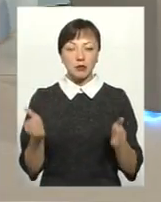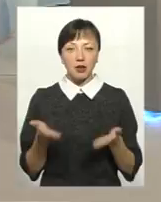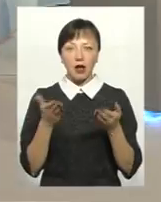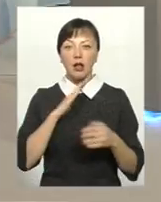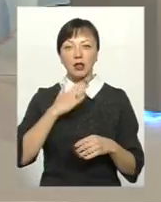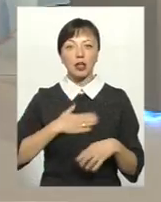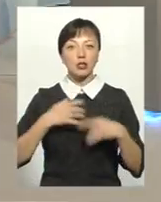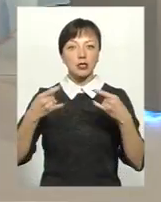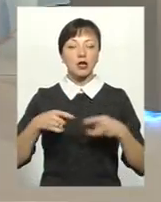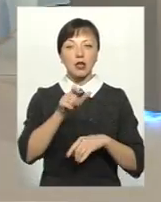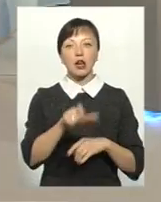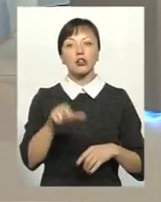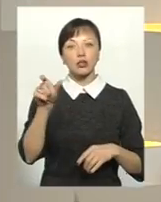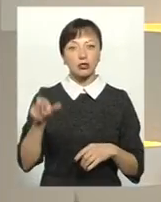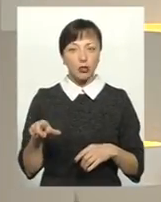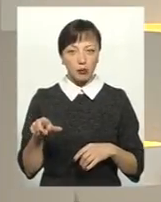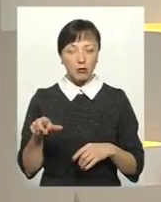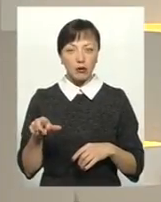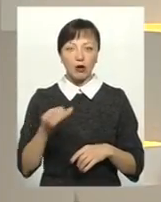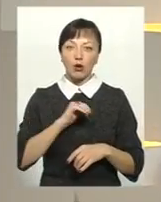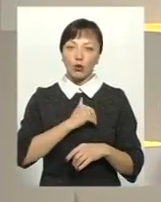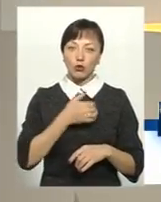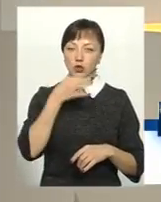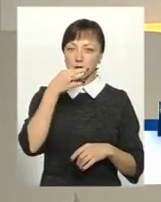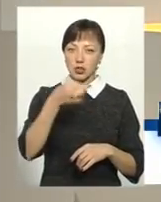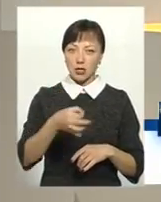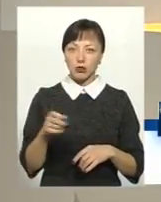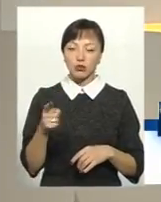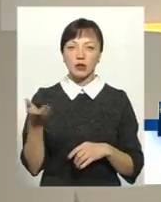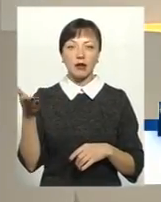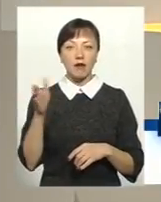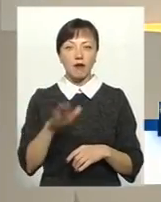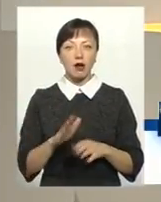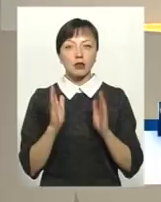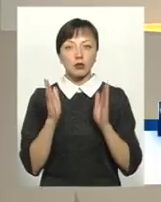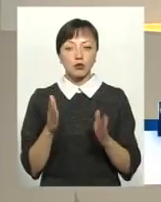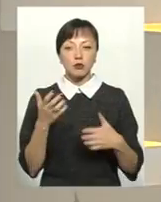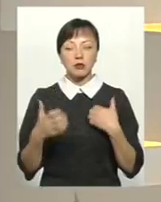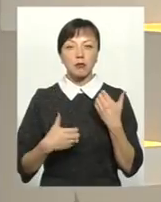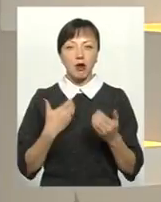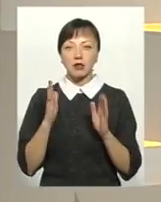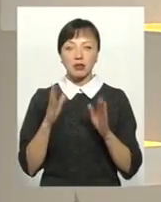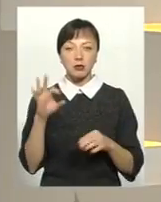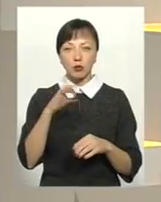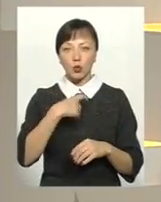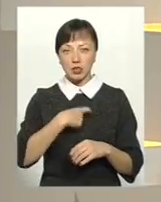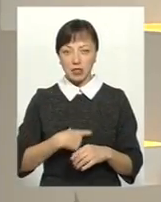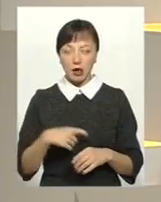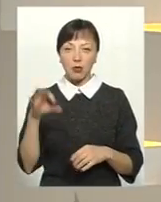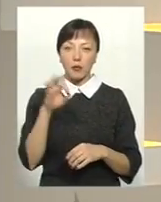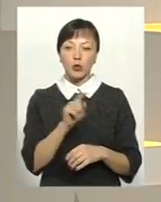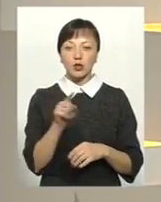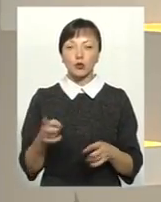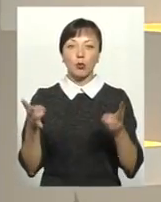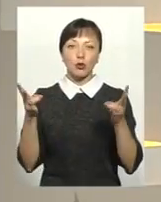а нашим телеглядачам хочу сказати, що давайте будемо дбати не тільки про себе, а і про тих,